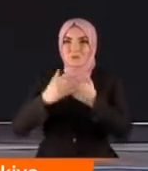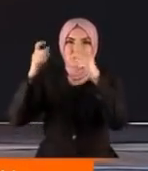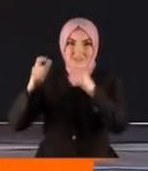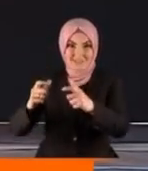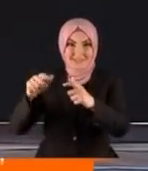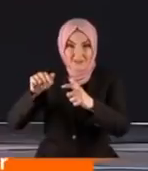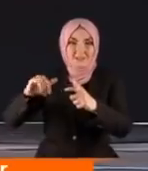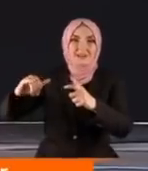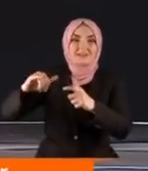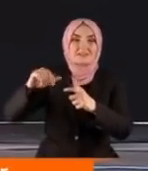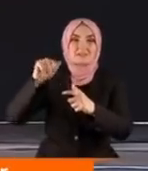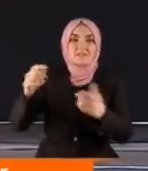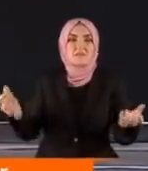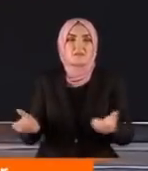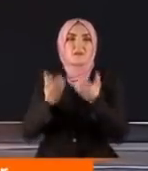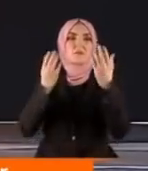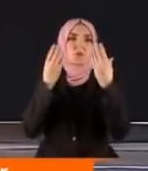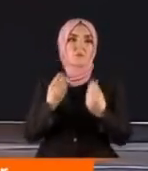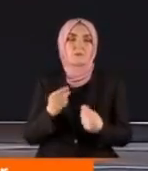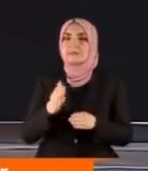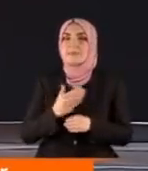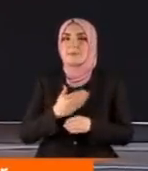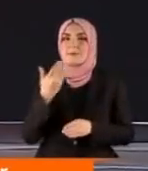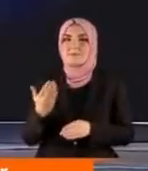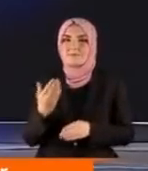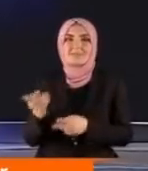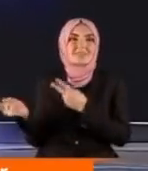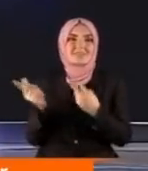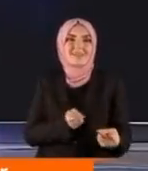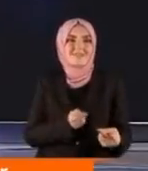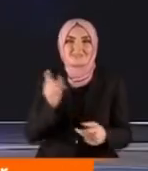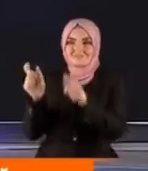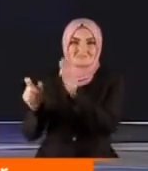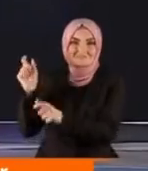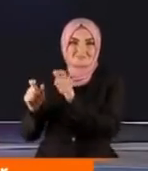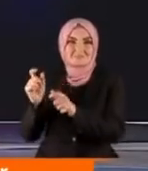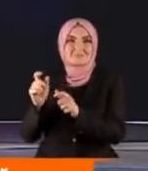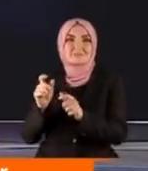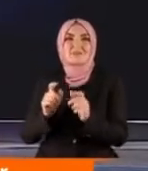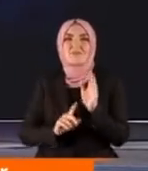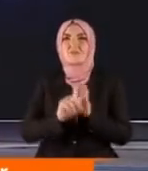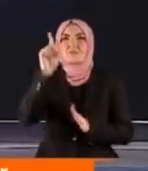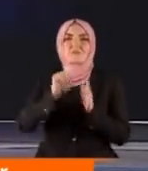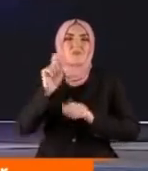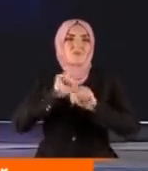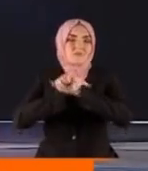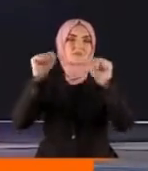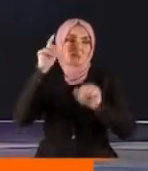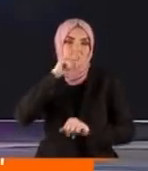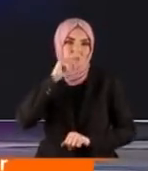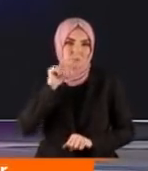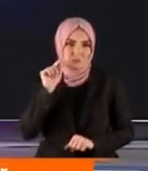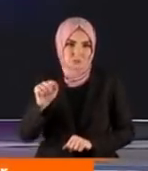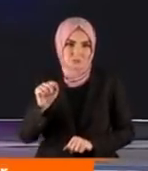sebebi davetlilerin attığı havai fişeklerdi. Alevler bir anda büyüdü ve yaklaşık 10 dekar alan kül oldu. Ama ne var ki tüm